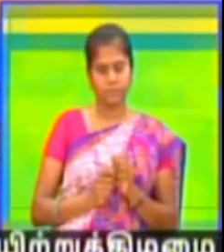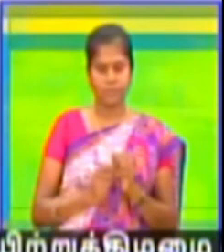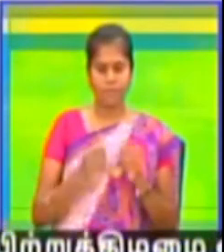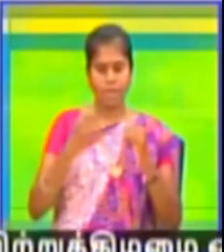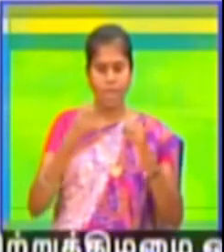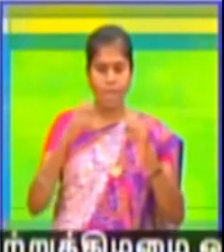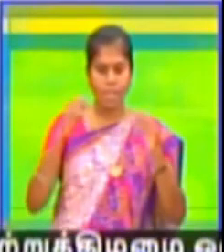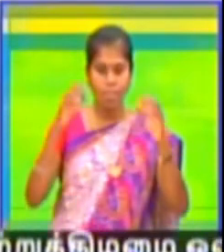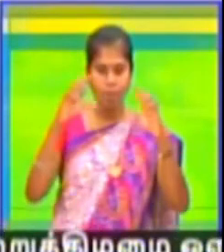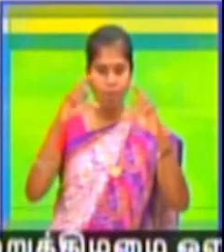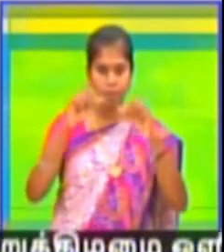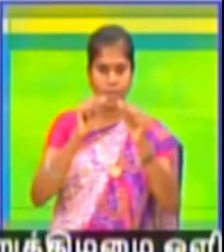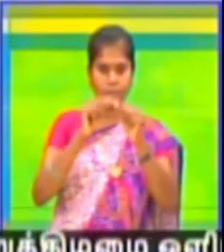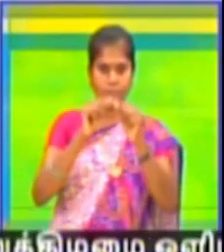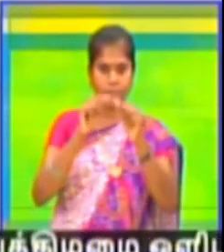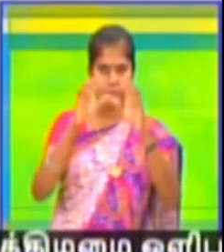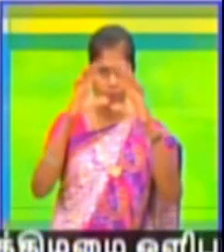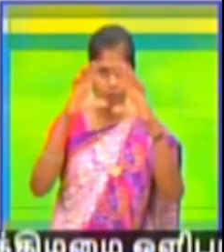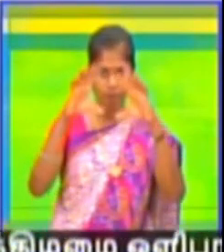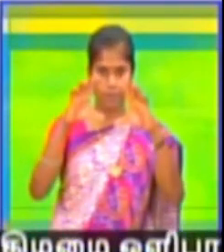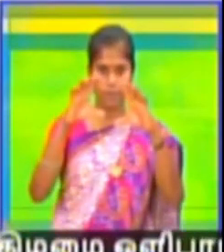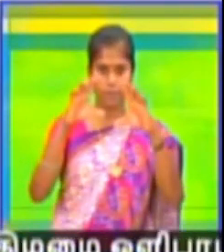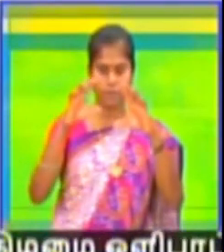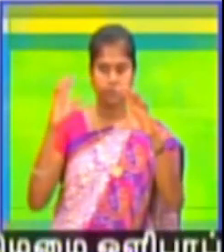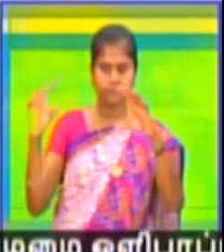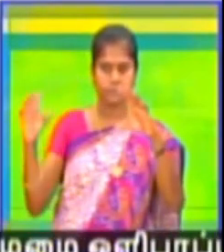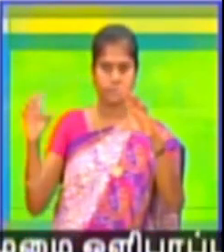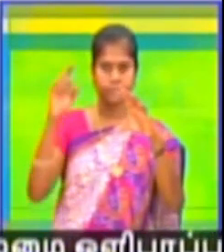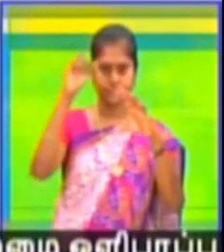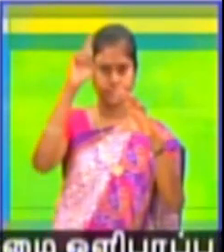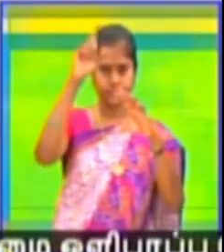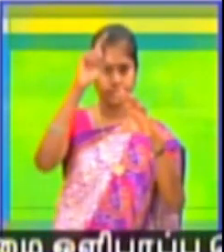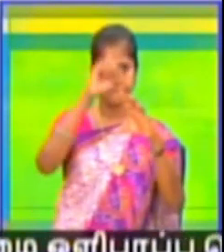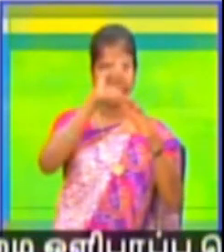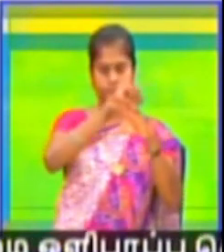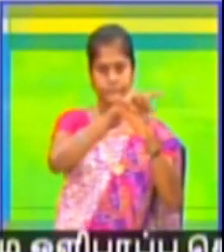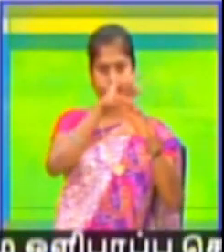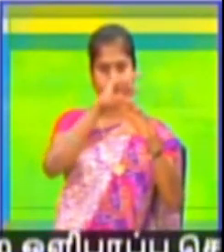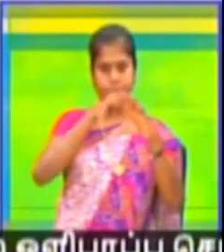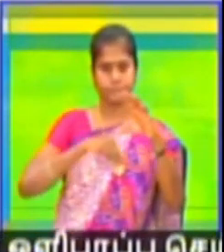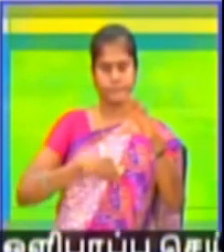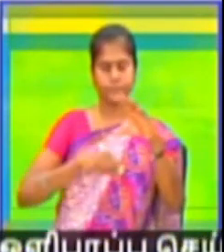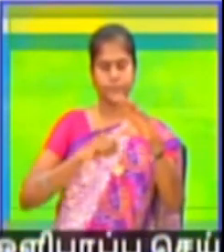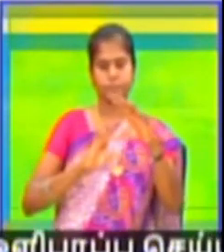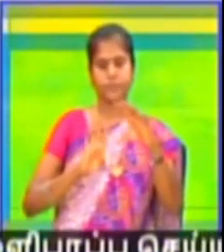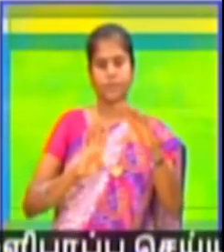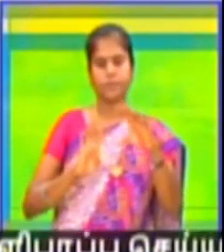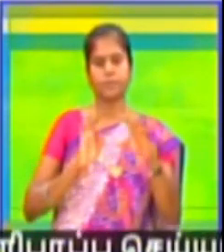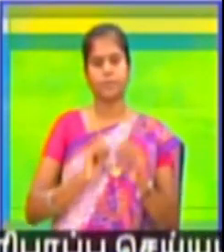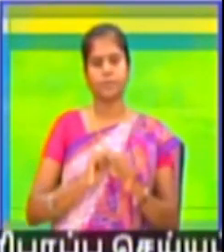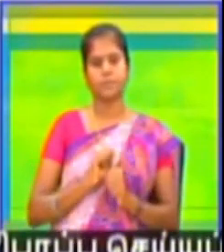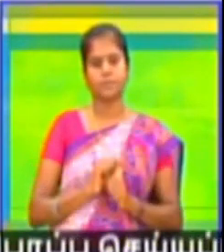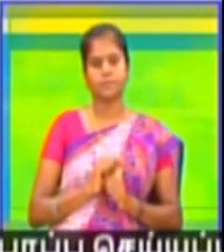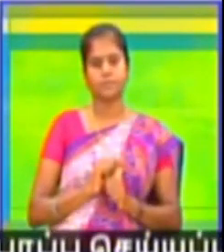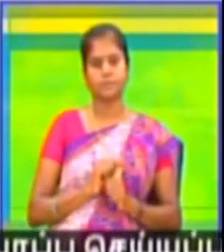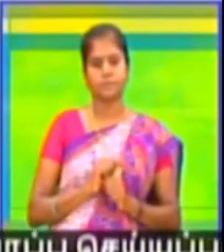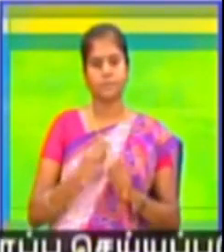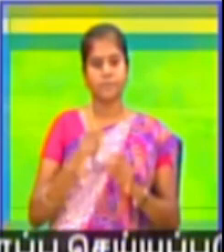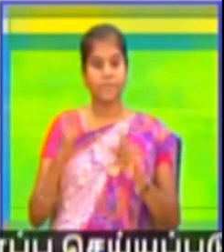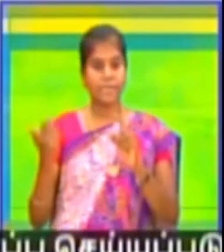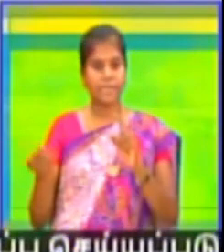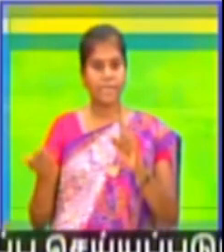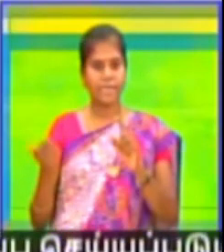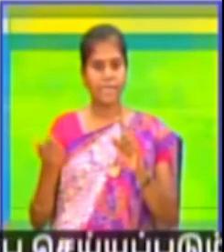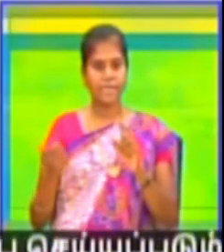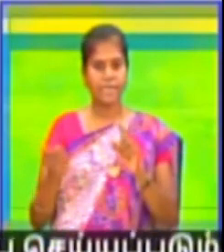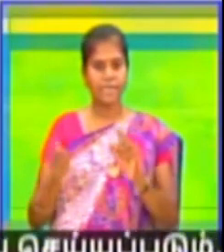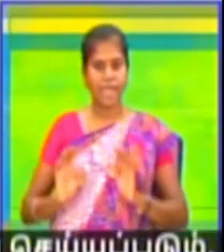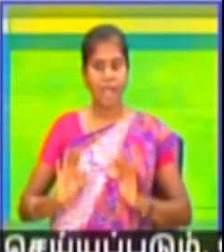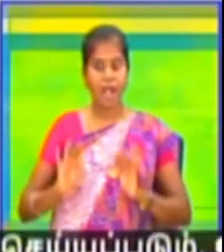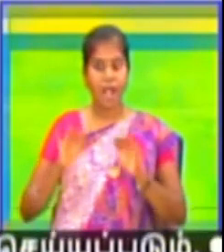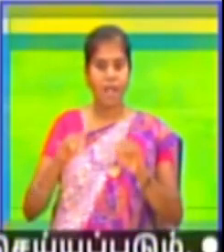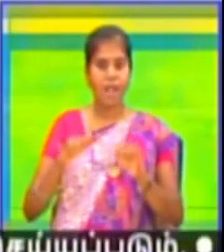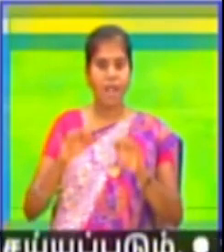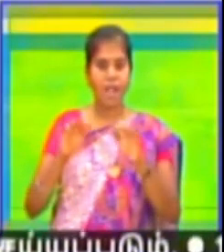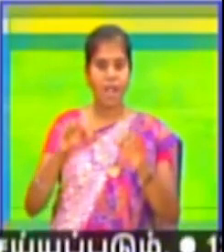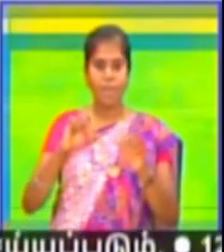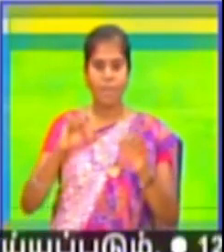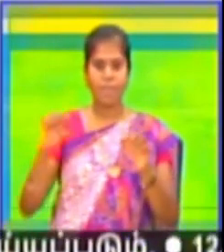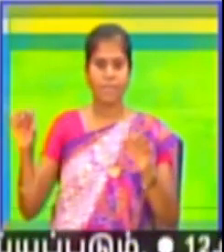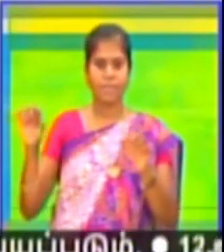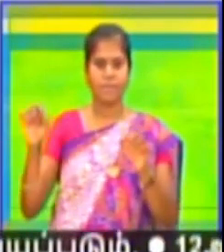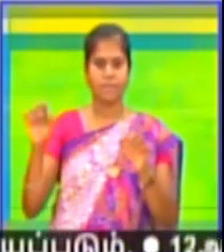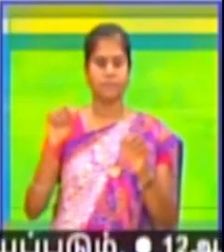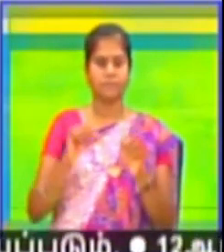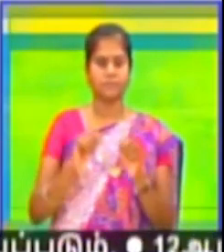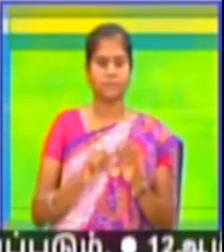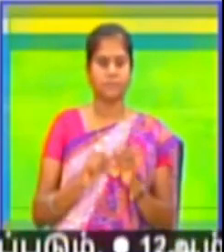போகிறோம். கிழக்கே, வட அமெரிக்காவினுடைய கிழக்கே அட்லாண்டிக் பெருங்கடல்,